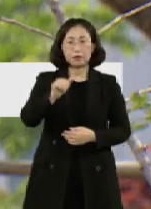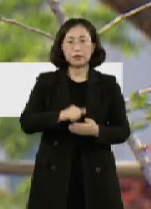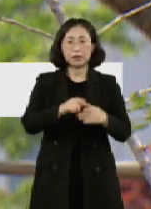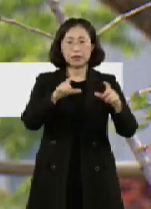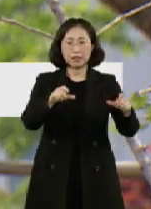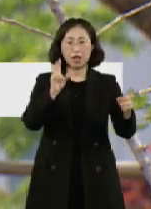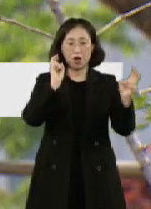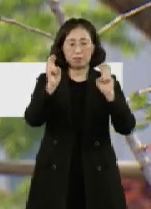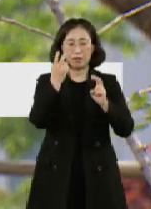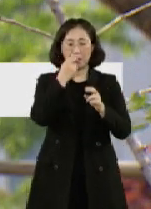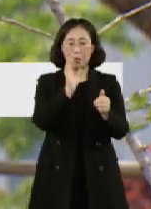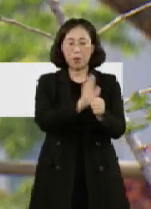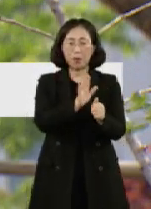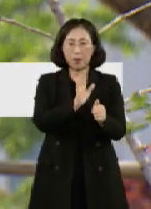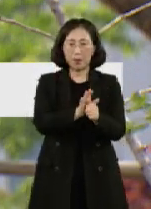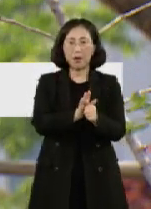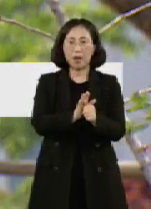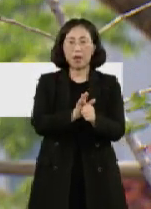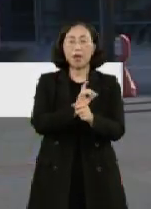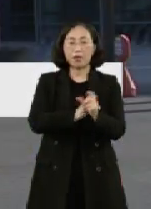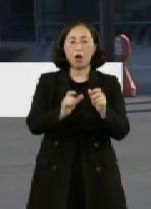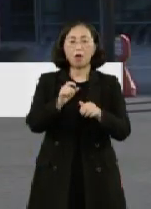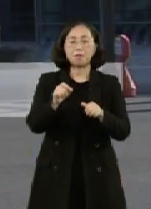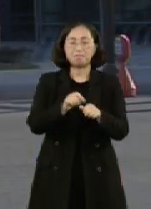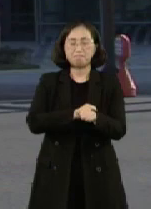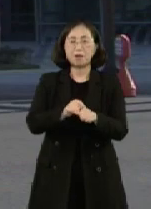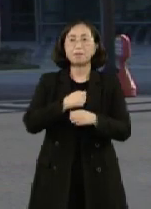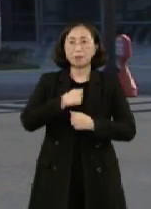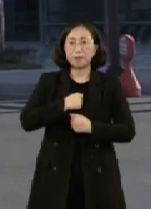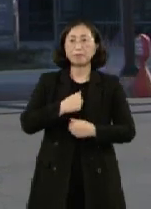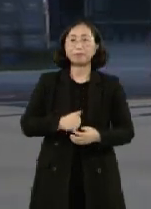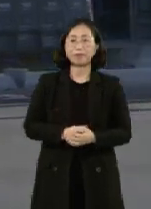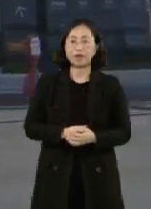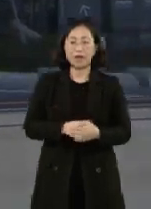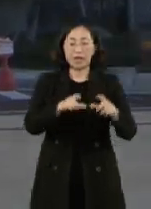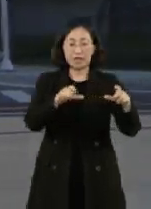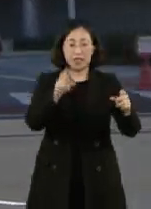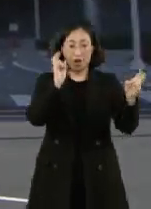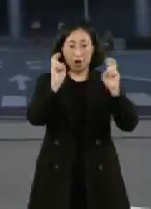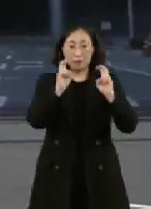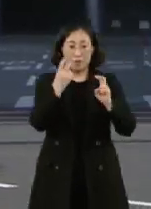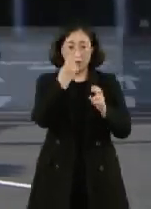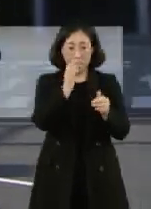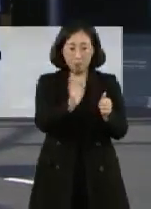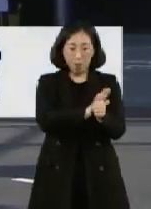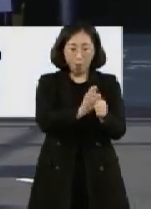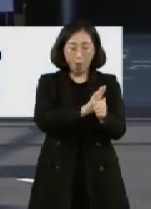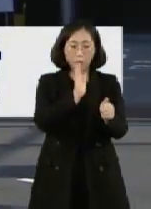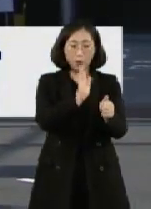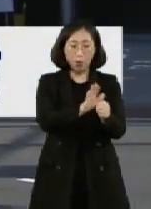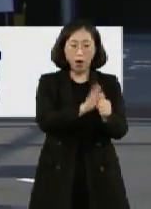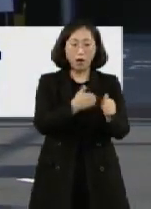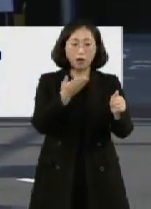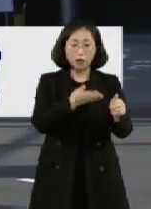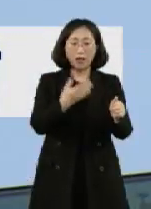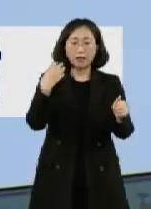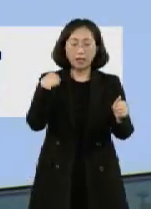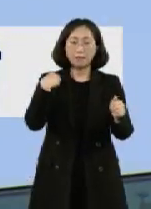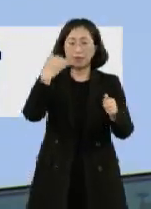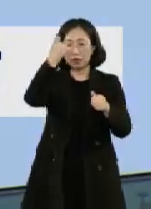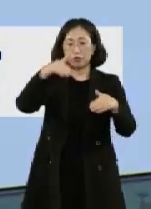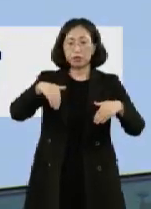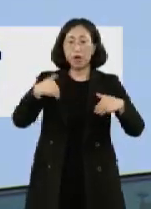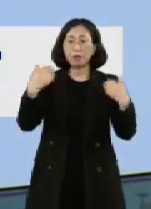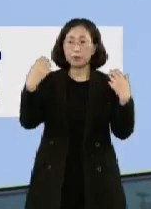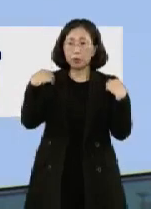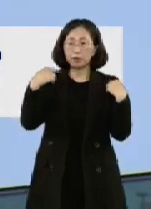보호에 좀 더 각별히 유념하겠습니다. 지역업체를 보호해야 할 충남도에서 특정업체를 밀어준